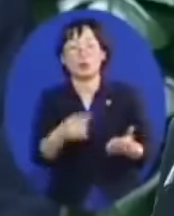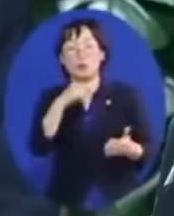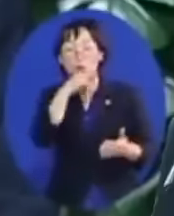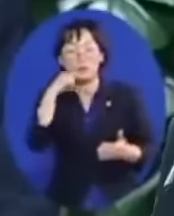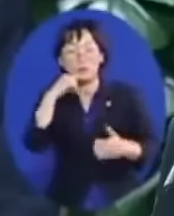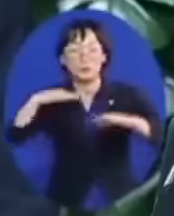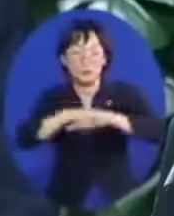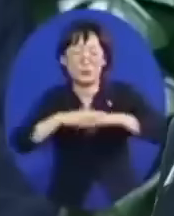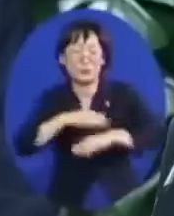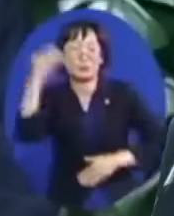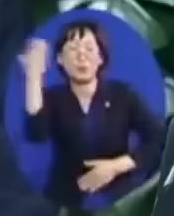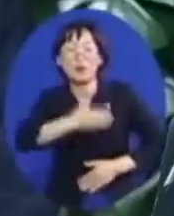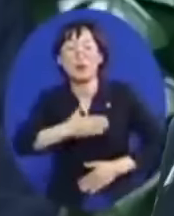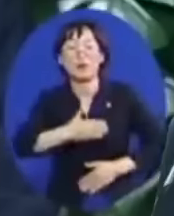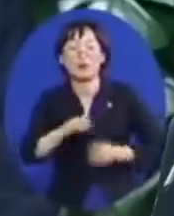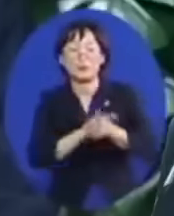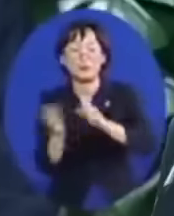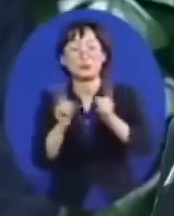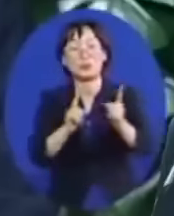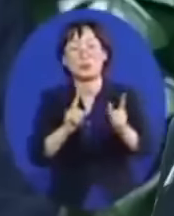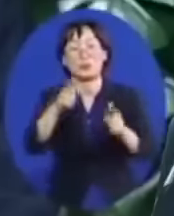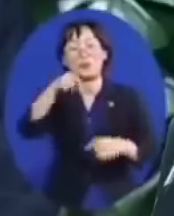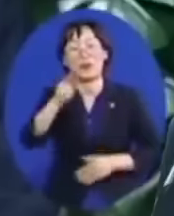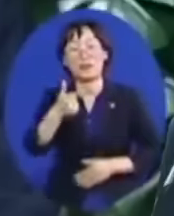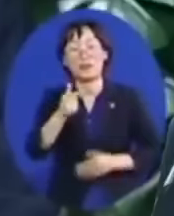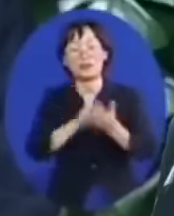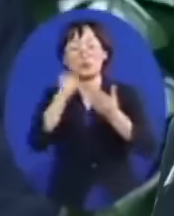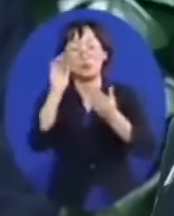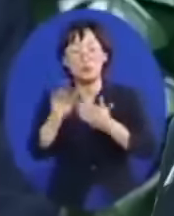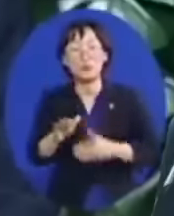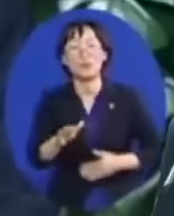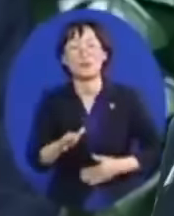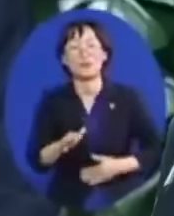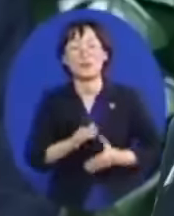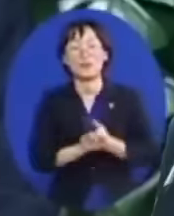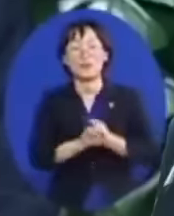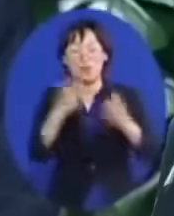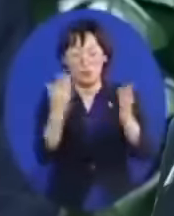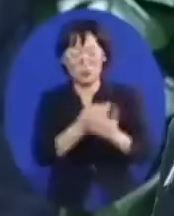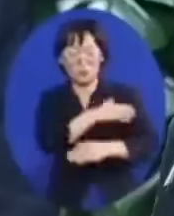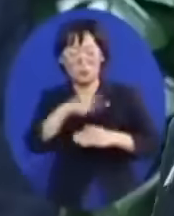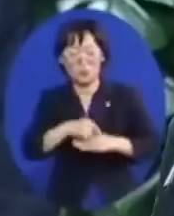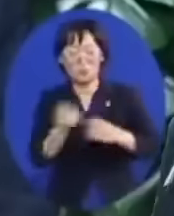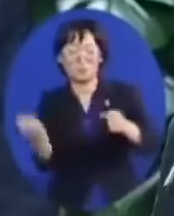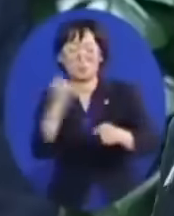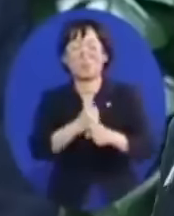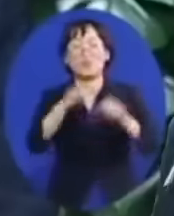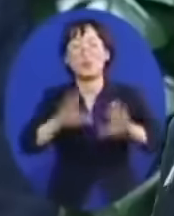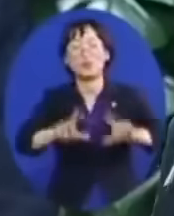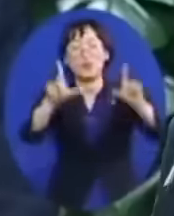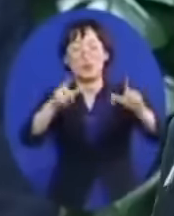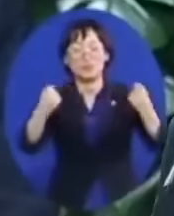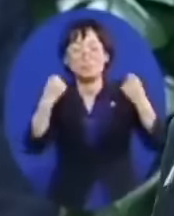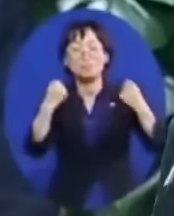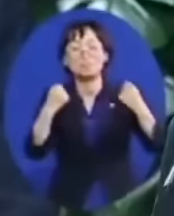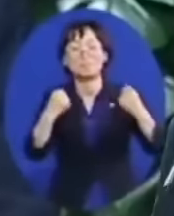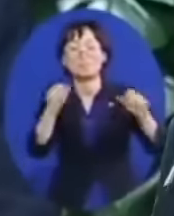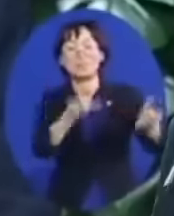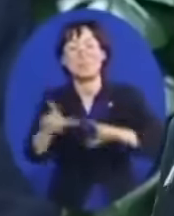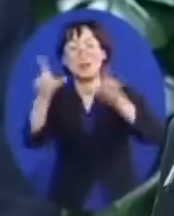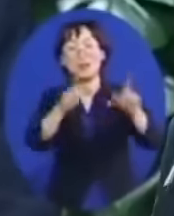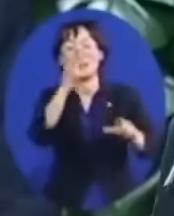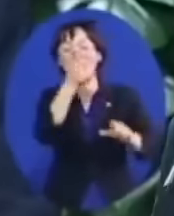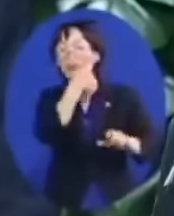해주고 치료와 심장 간 치료를 하고 난 다음에 몸이 온전히 회복되어서 오늘날에는 건강하게 살고